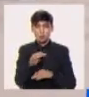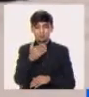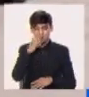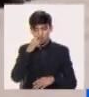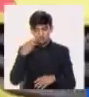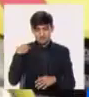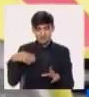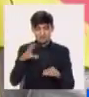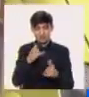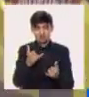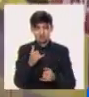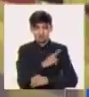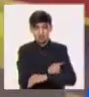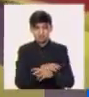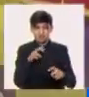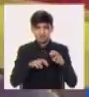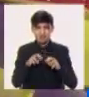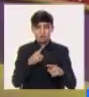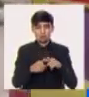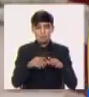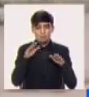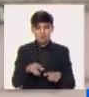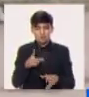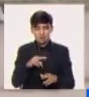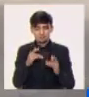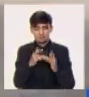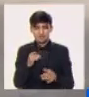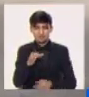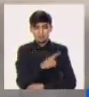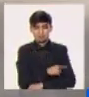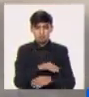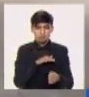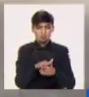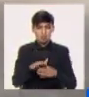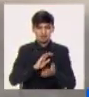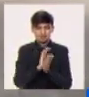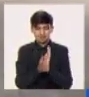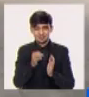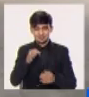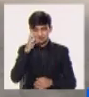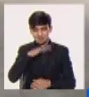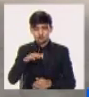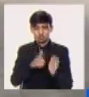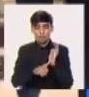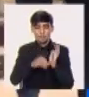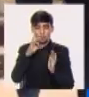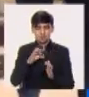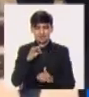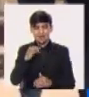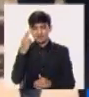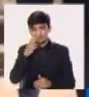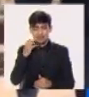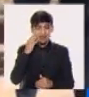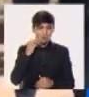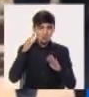қосымша орындар іздеп жатыр. Өйткені қай өңірде болсын ауруханалар лық толы. Ел бойынша 60%, Нұр-Сұлтан мен